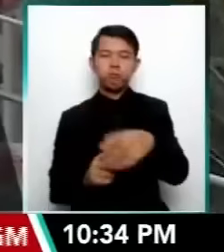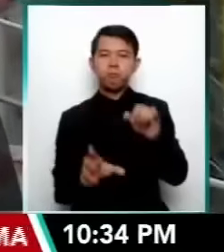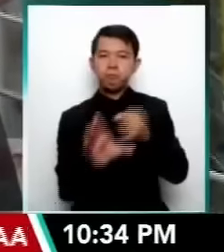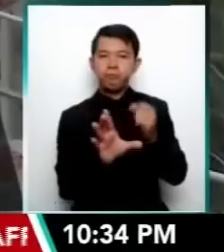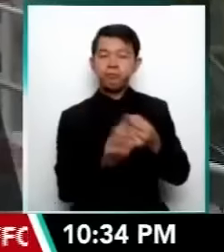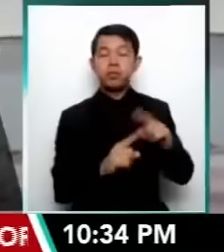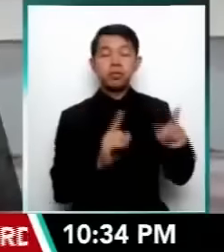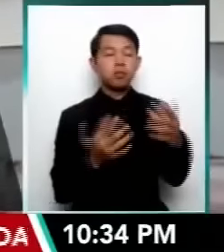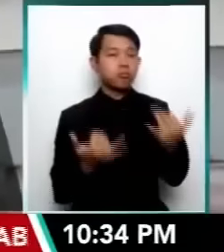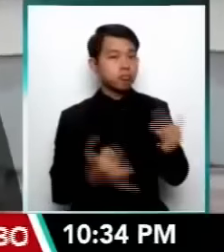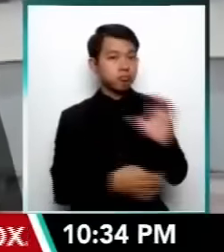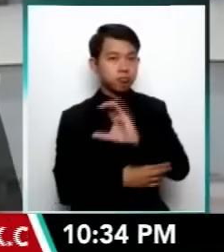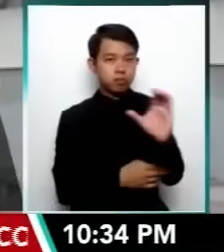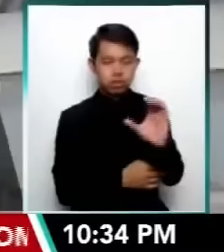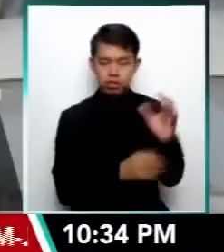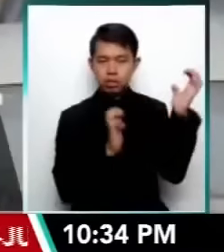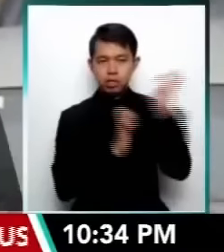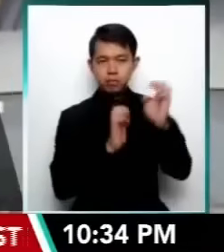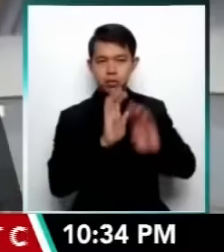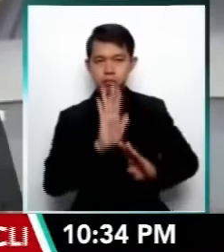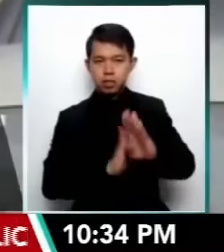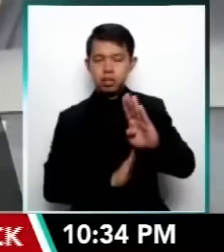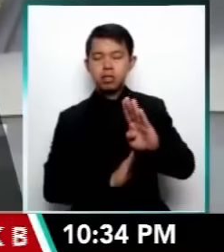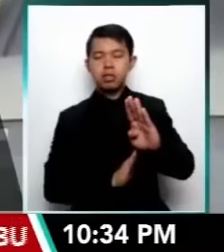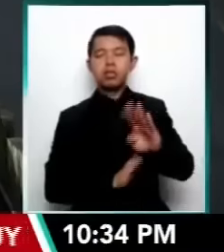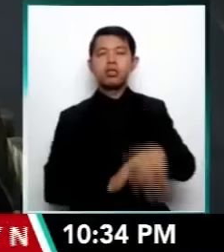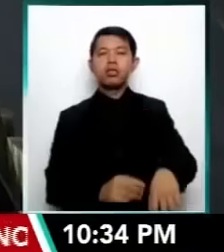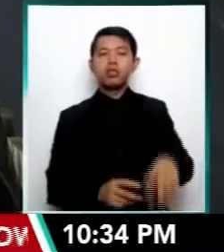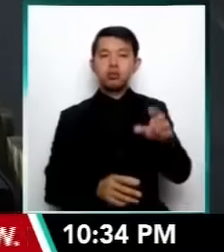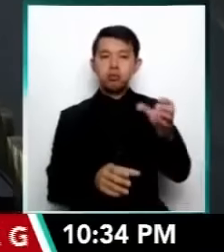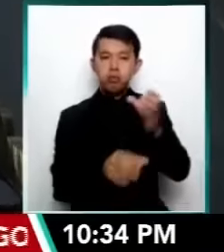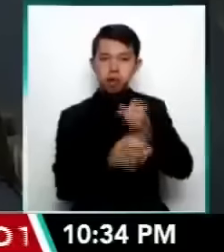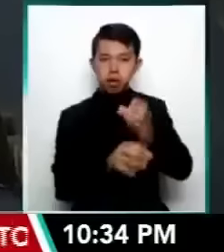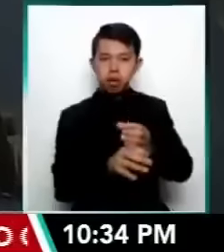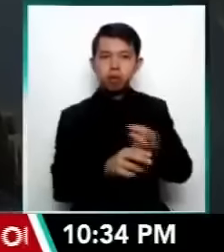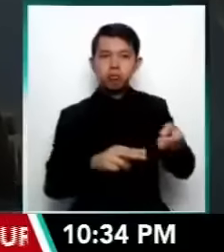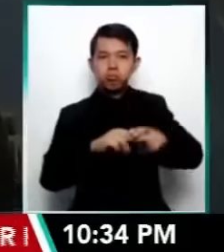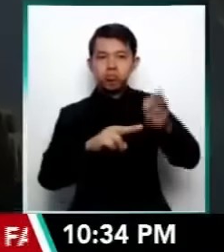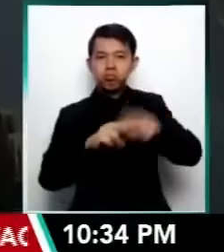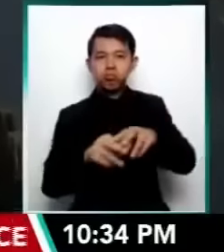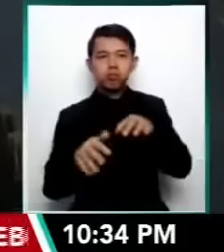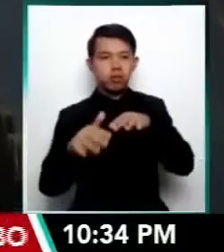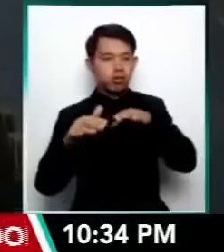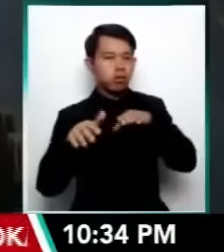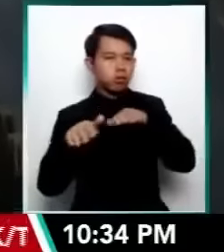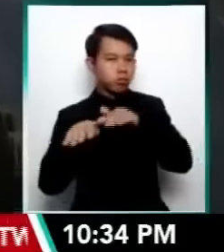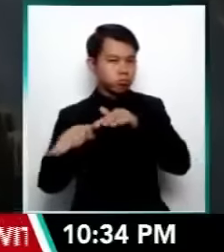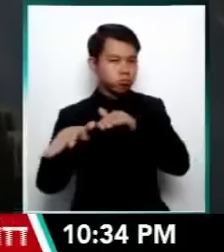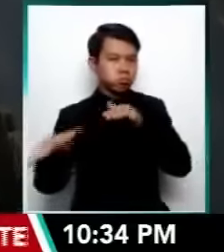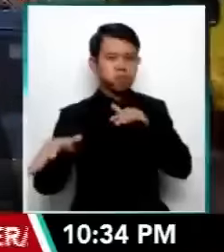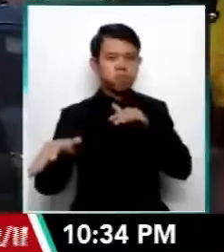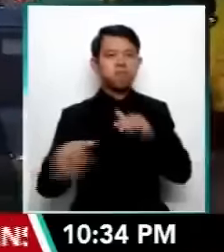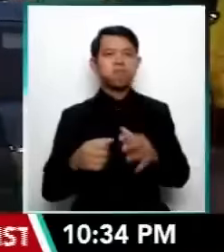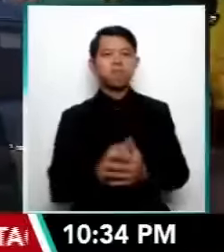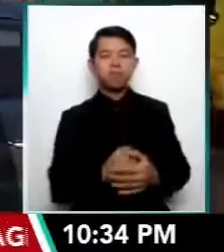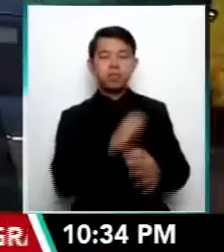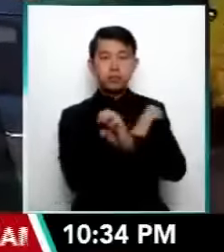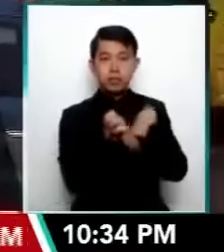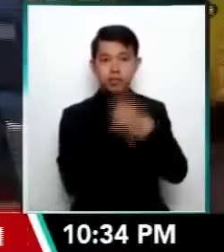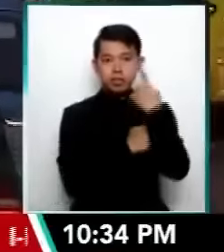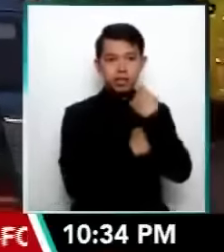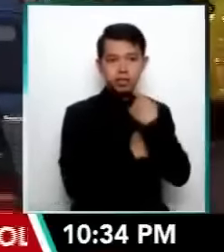ng 20% ang volume ng mga sasakyan sa EDSA. Sa northbound ng EDSA, kanto ng North Avenue kanina, bumper